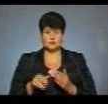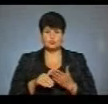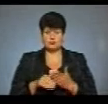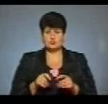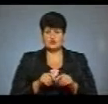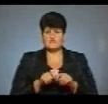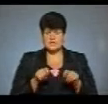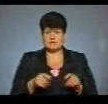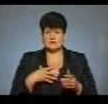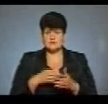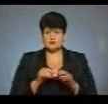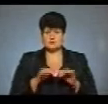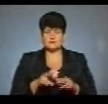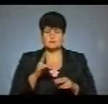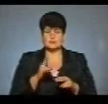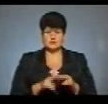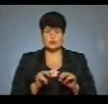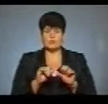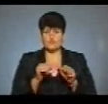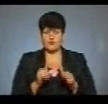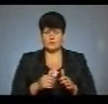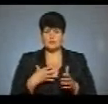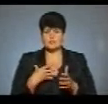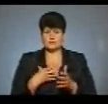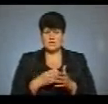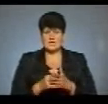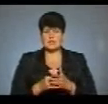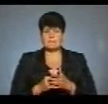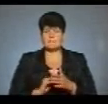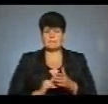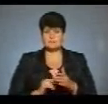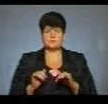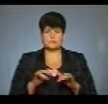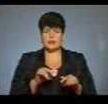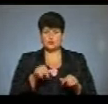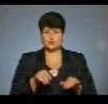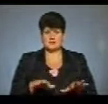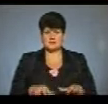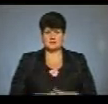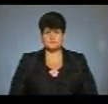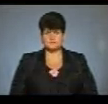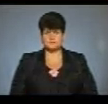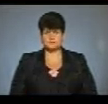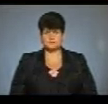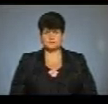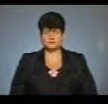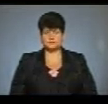свою справу або завершити оформлення своєї підприємницької діяльності тут на місці.